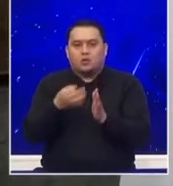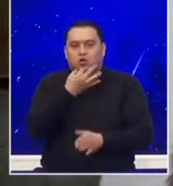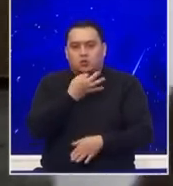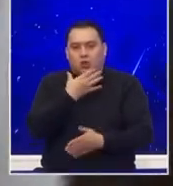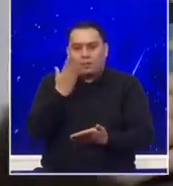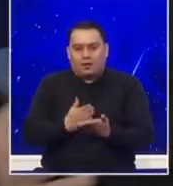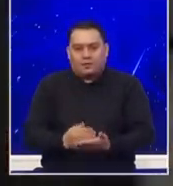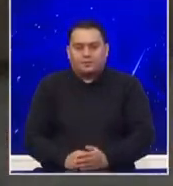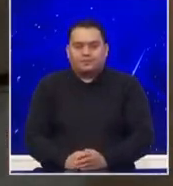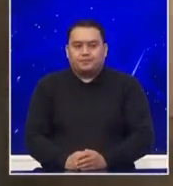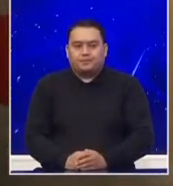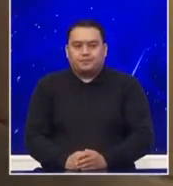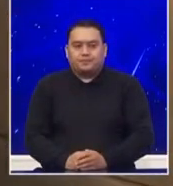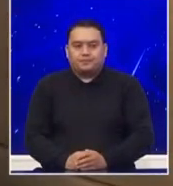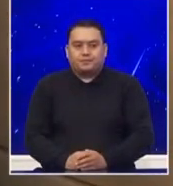бар.